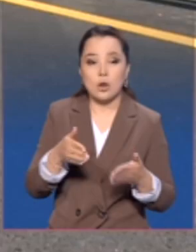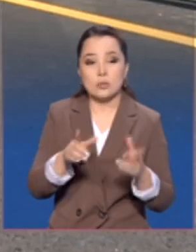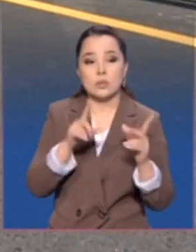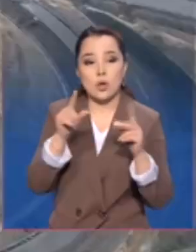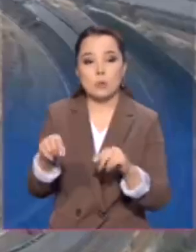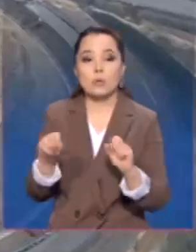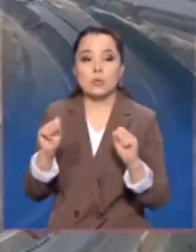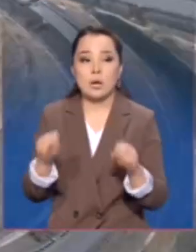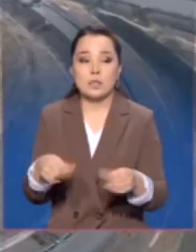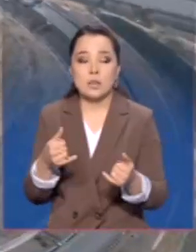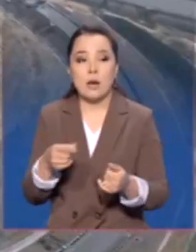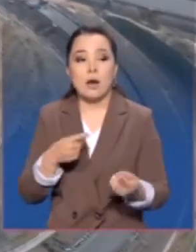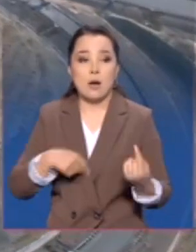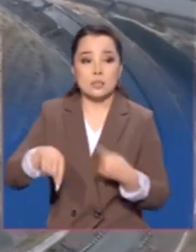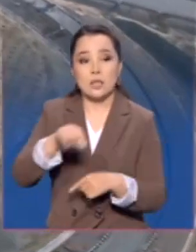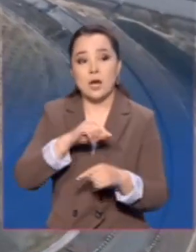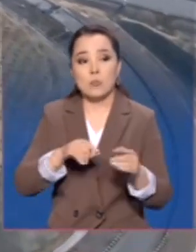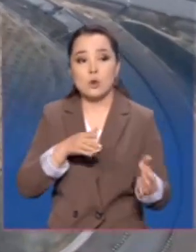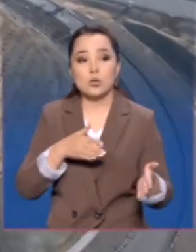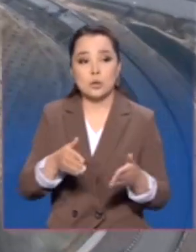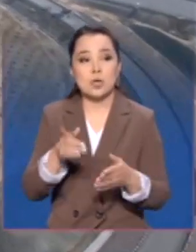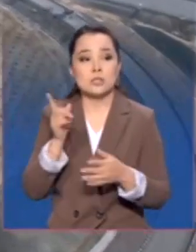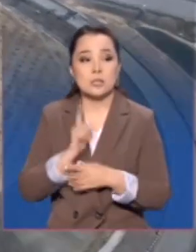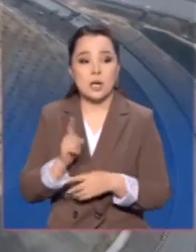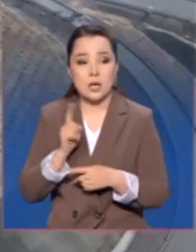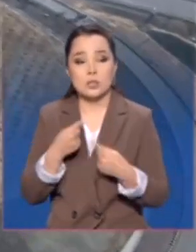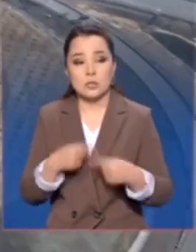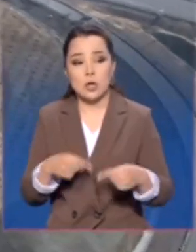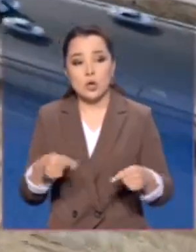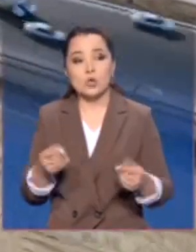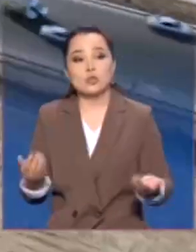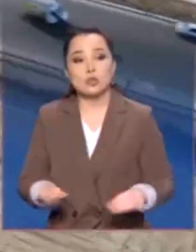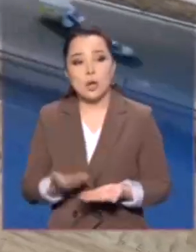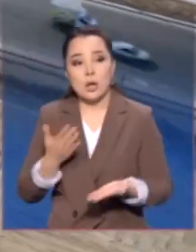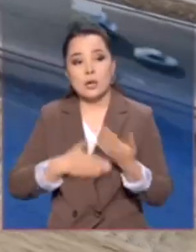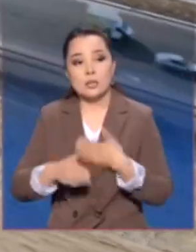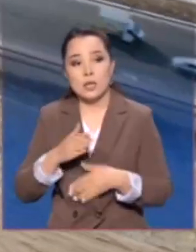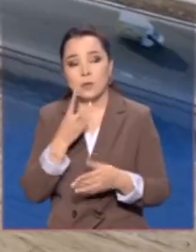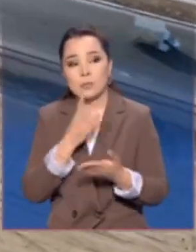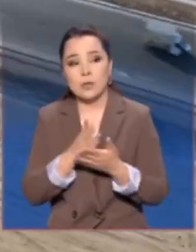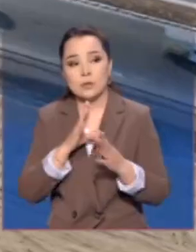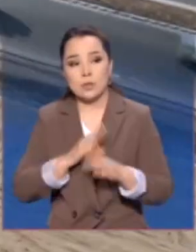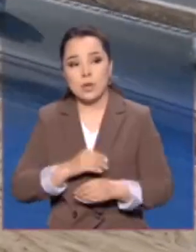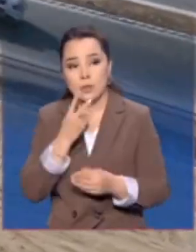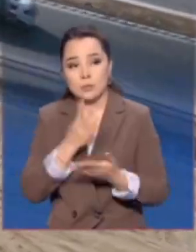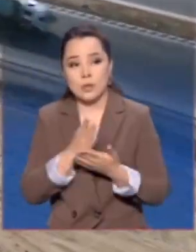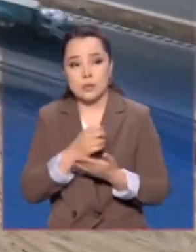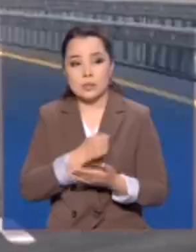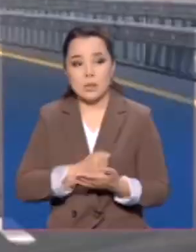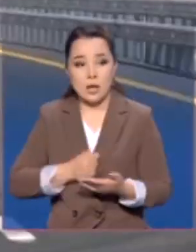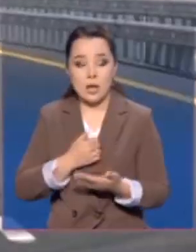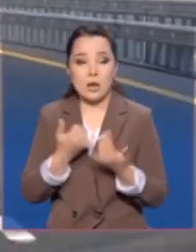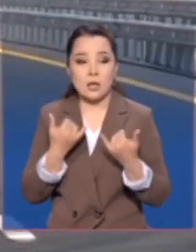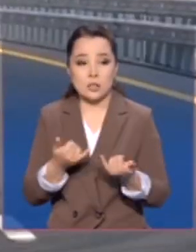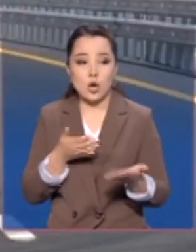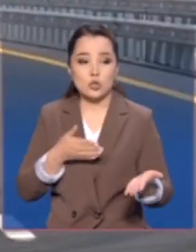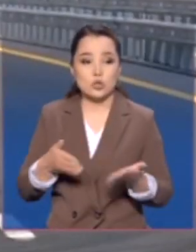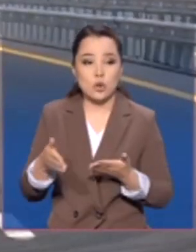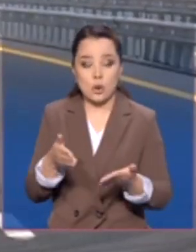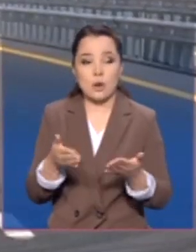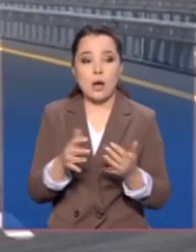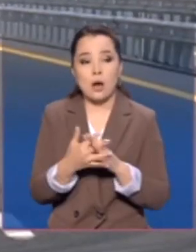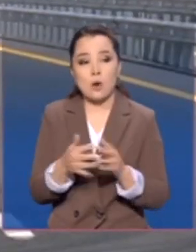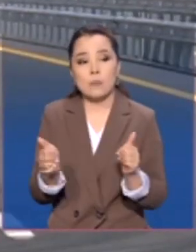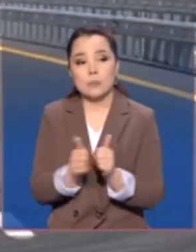шығалады. Айналма жолдың ашылуын жылдап күткен кейбір тұрғындар қуанышымыз су сепкендей басылды деп қапалам. Бірі тас жол